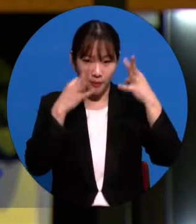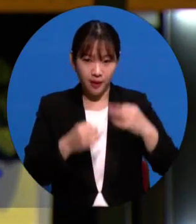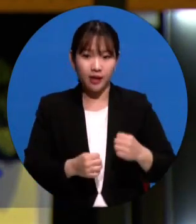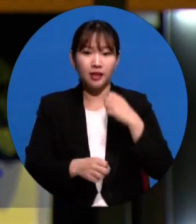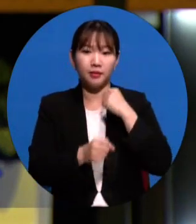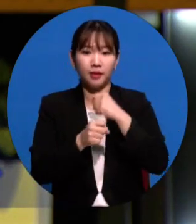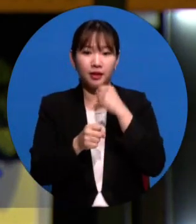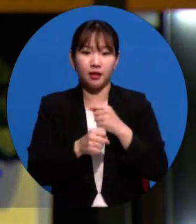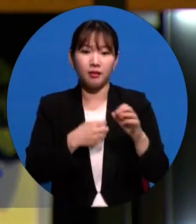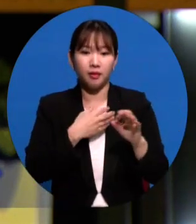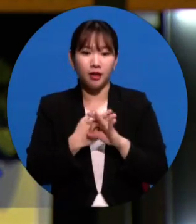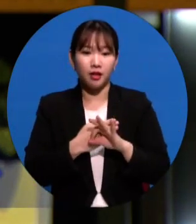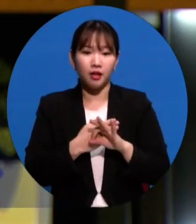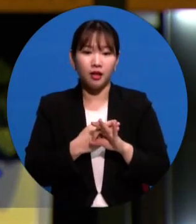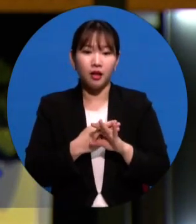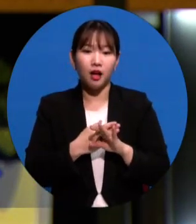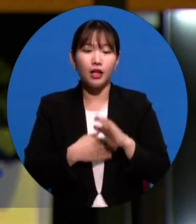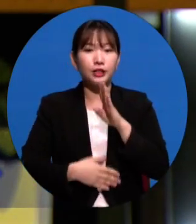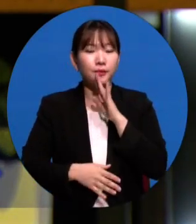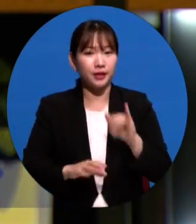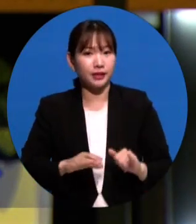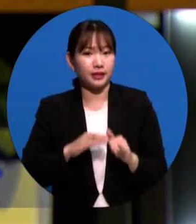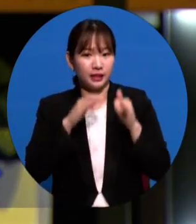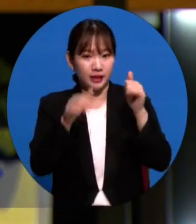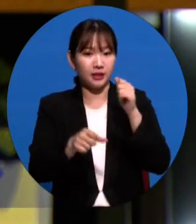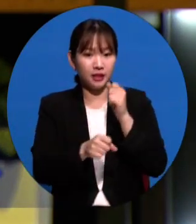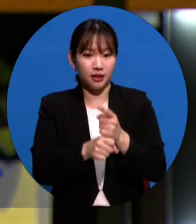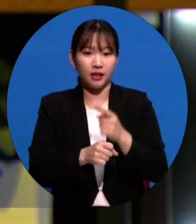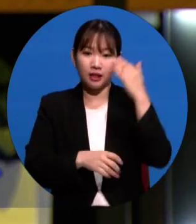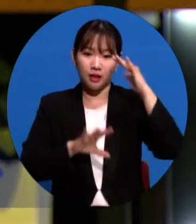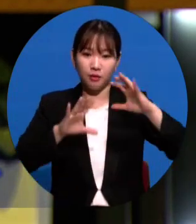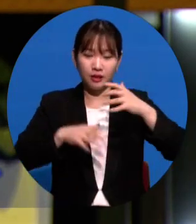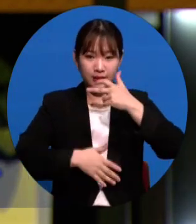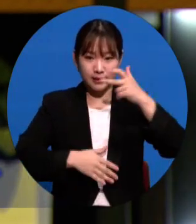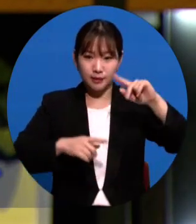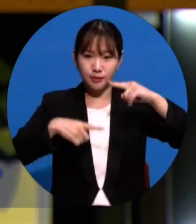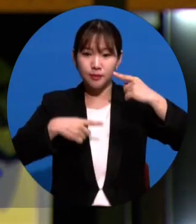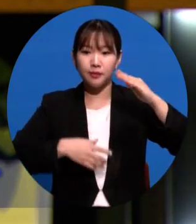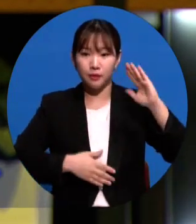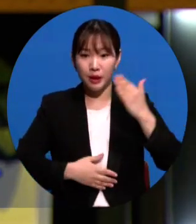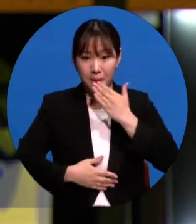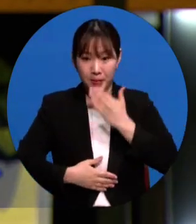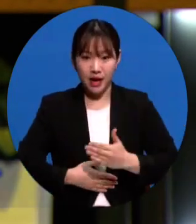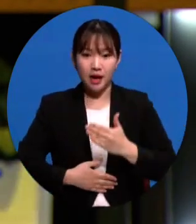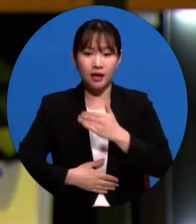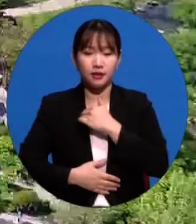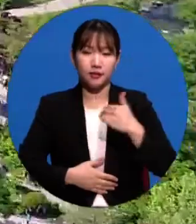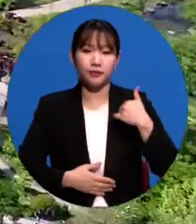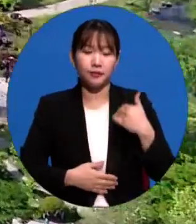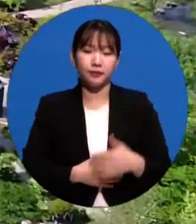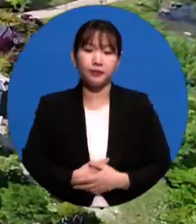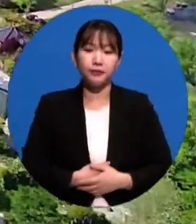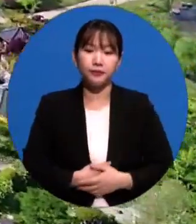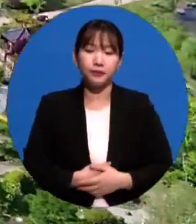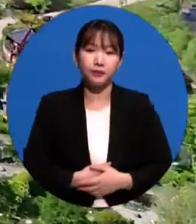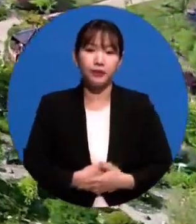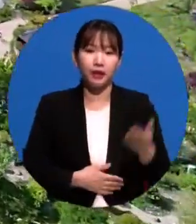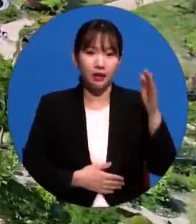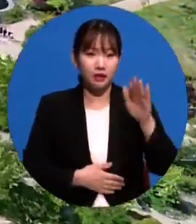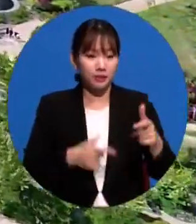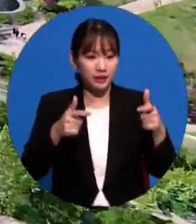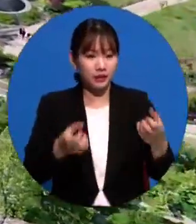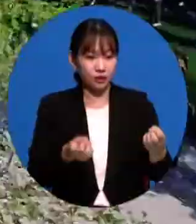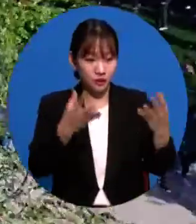더 육성을 하고 만든다 그러면 정말 세계적인 대한민국의 큰 브랜드가 될 거라고 자신합니다. 하지만